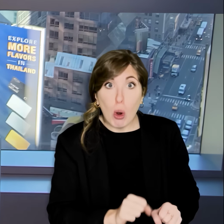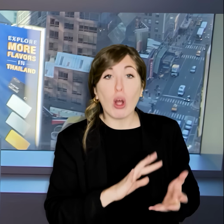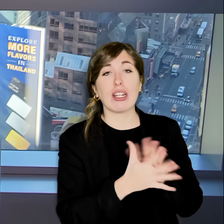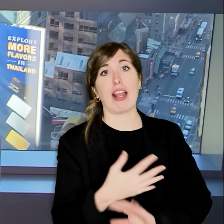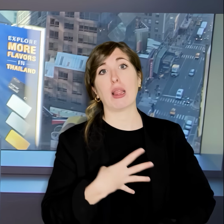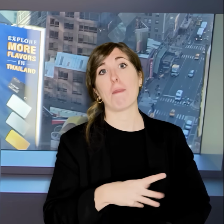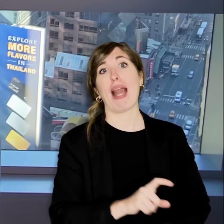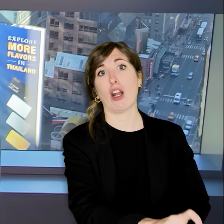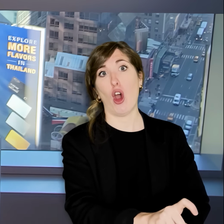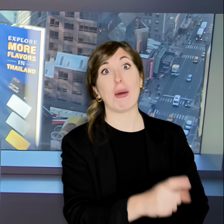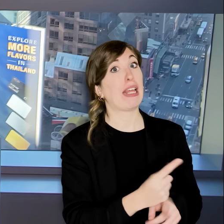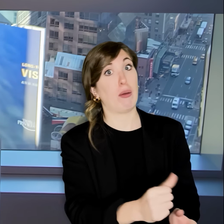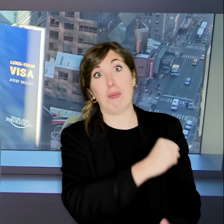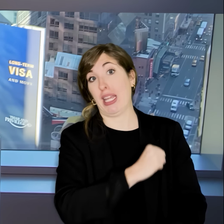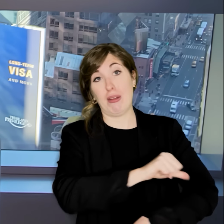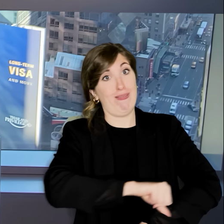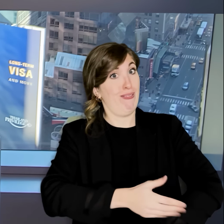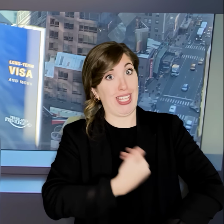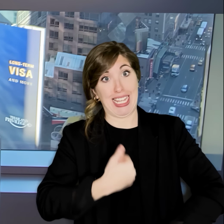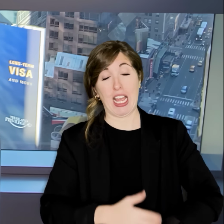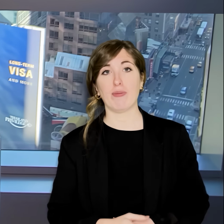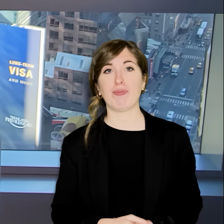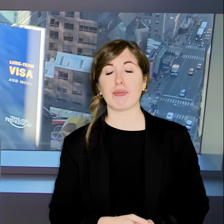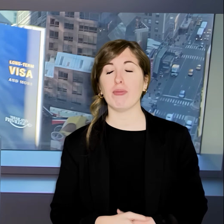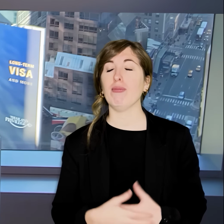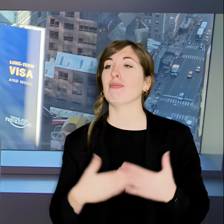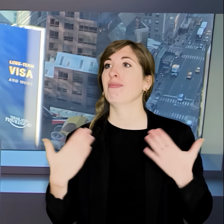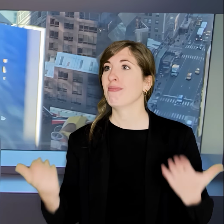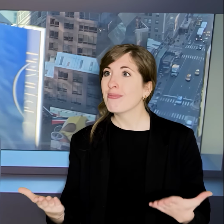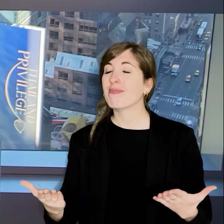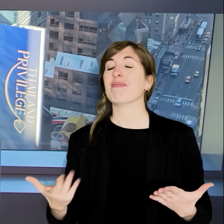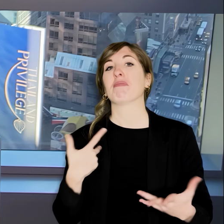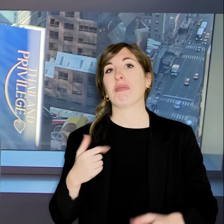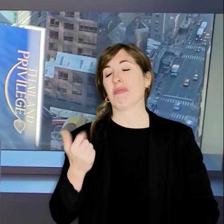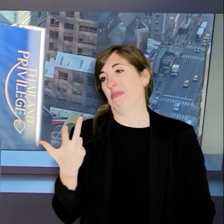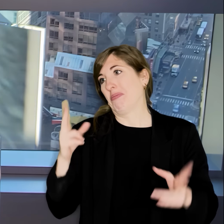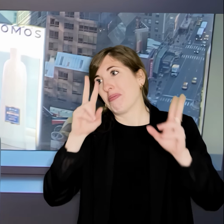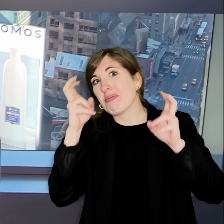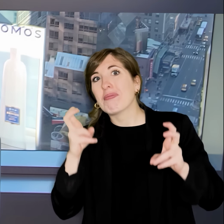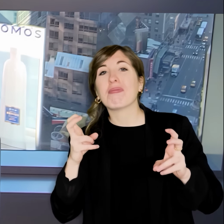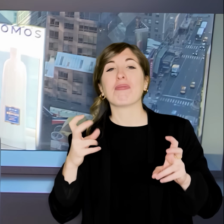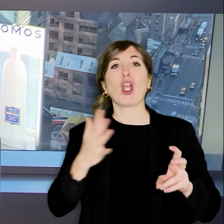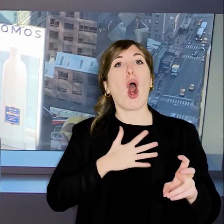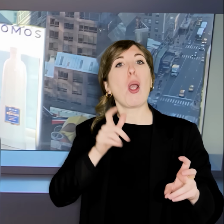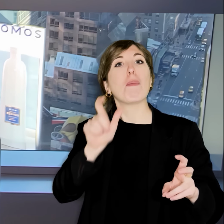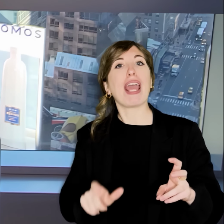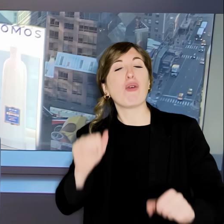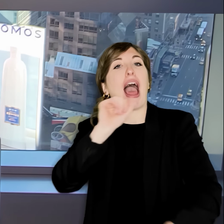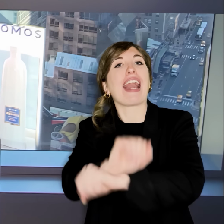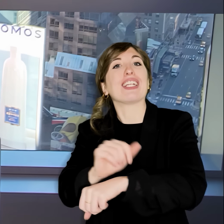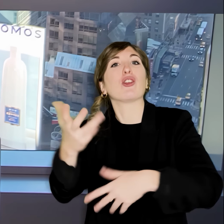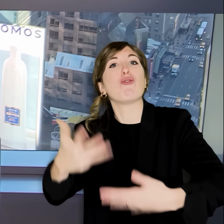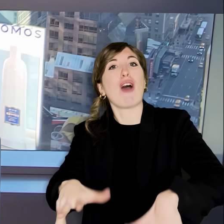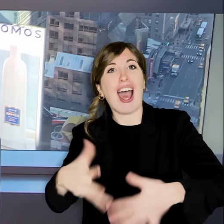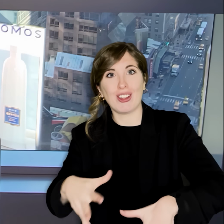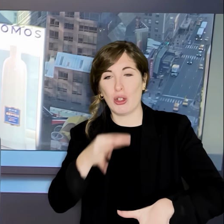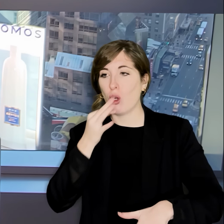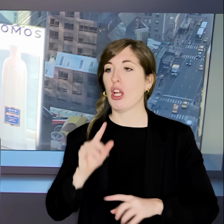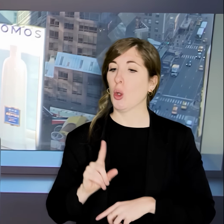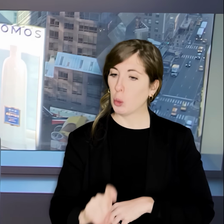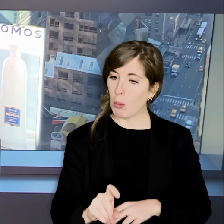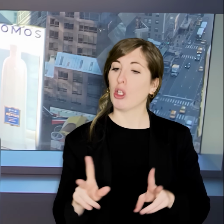prima ma passando al dopo arresto del colpevole Diciamo quindi scopriamo di avere un tumore scopriamo